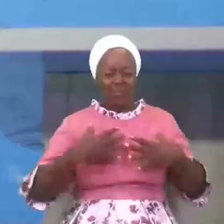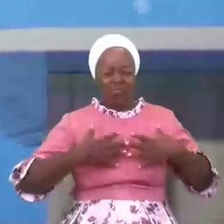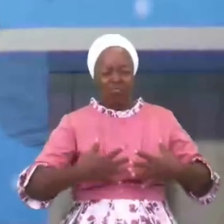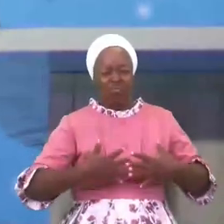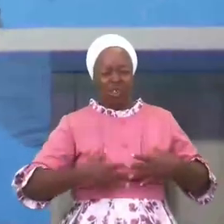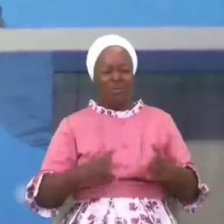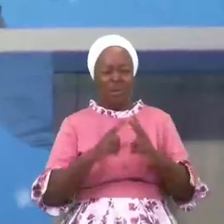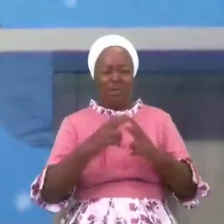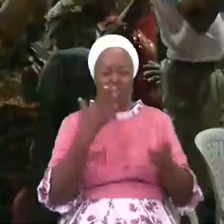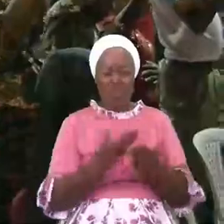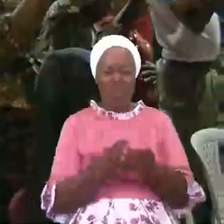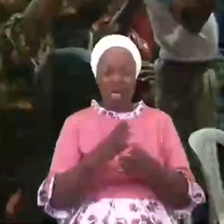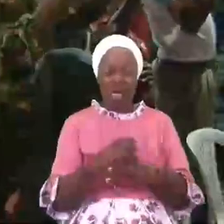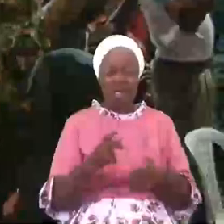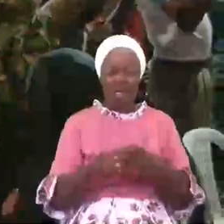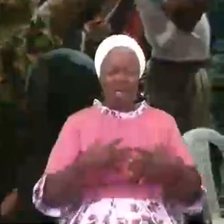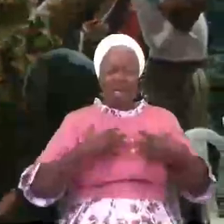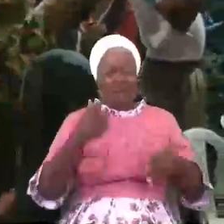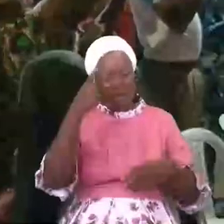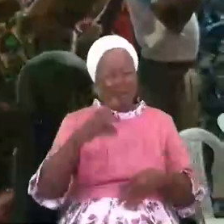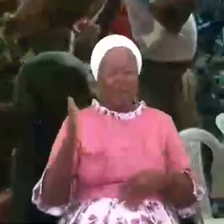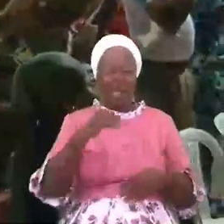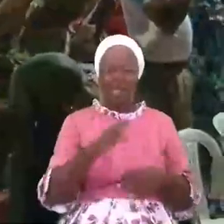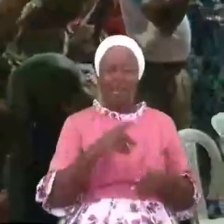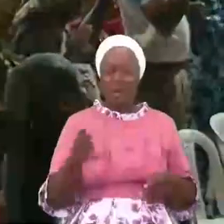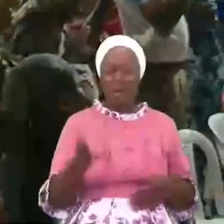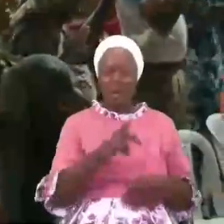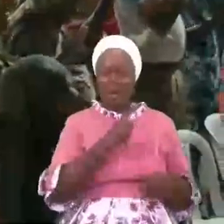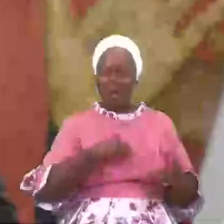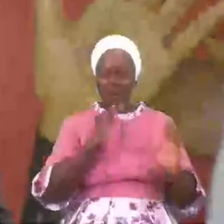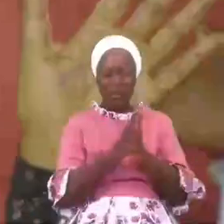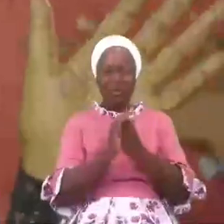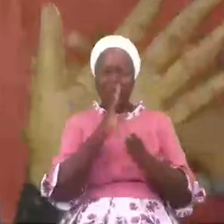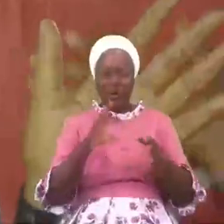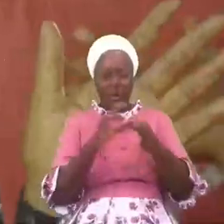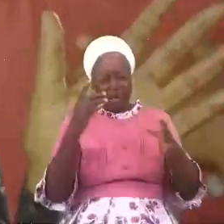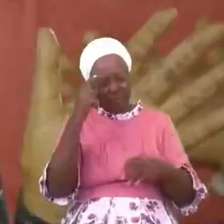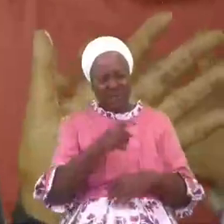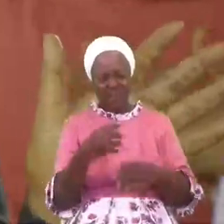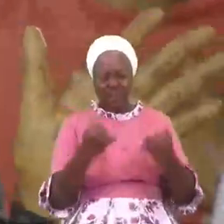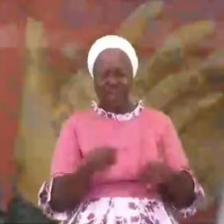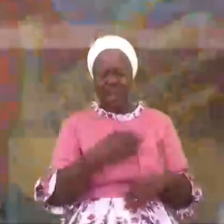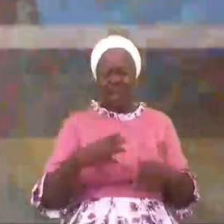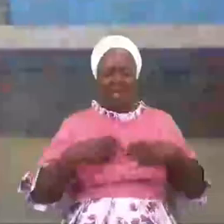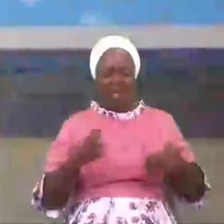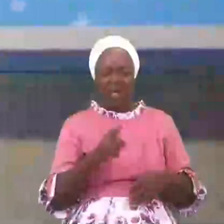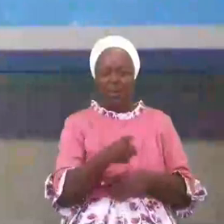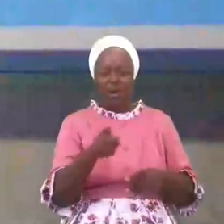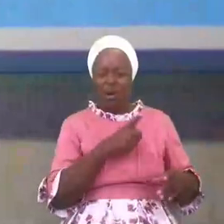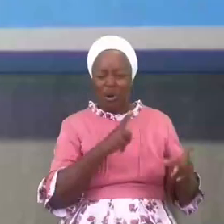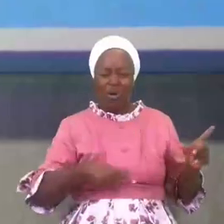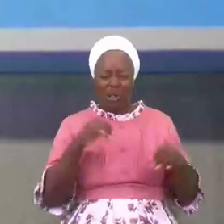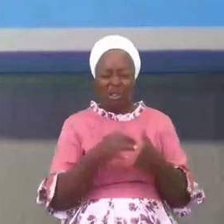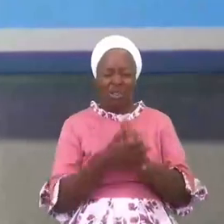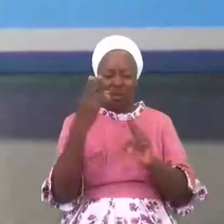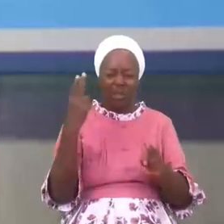l'asthme et ils cherchent l'air désespérément. Qu'ils vivent, guéris-les au nom de